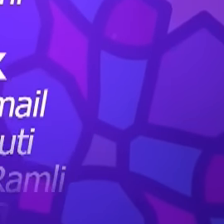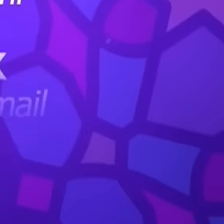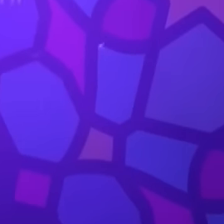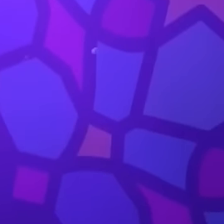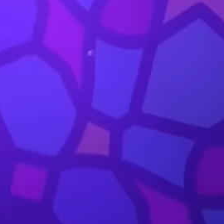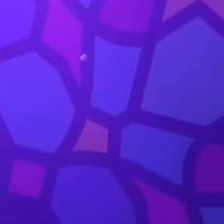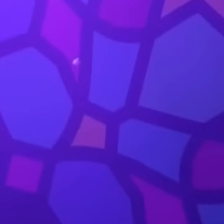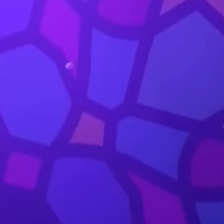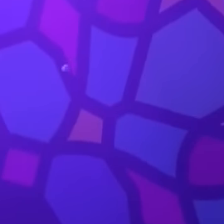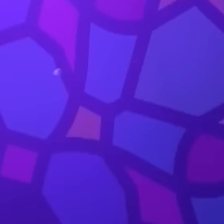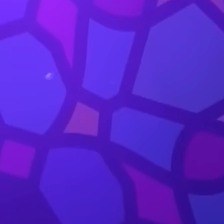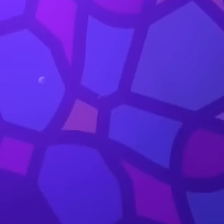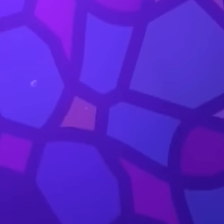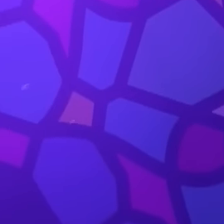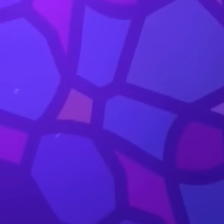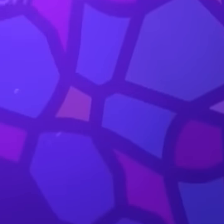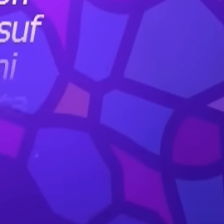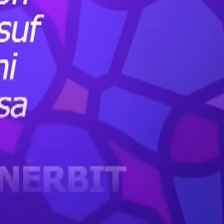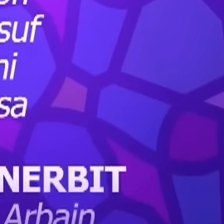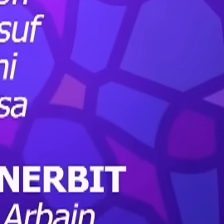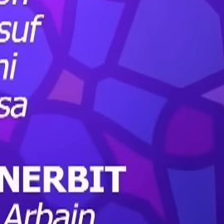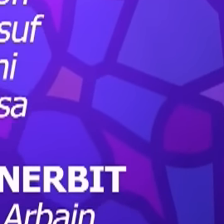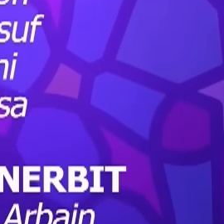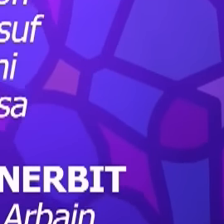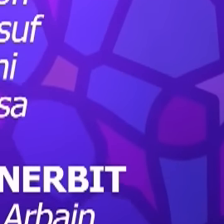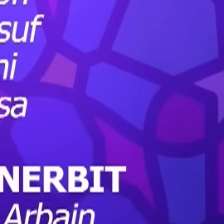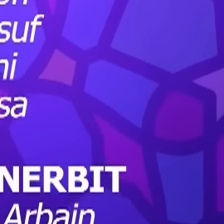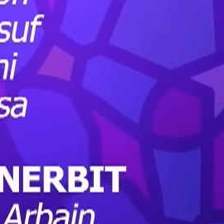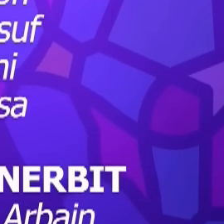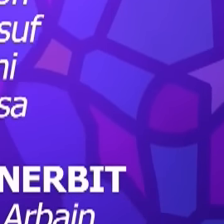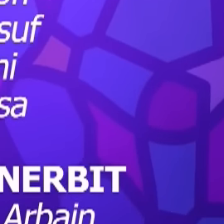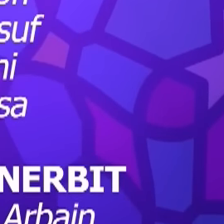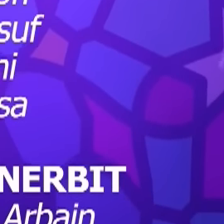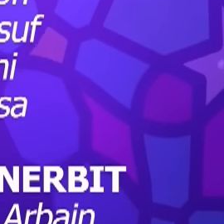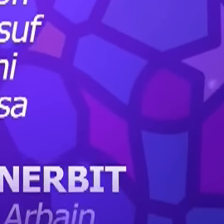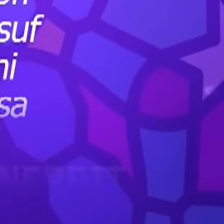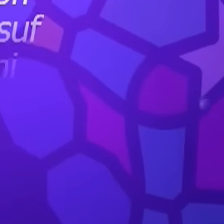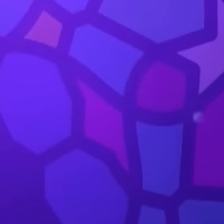Ya ya rabbal alamin.